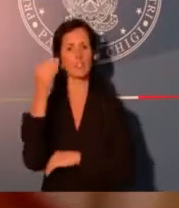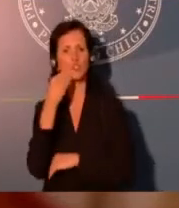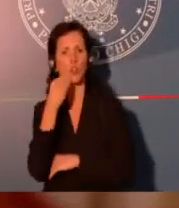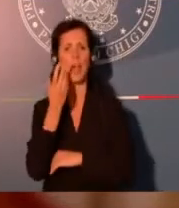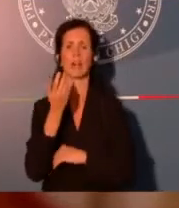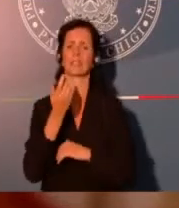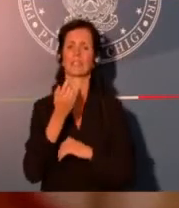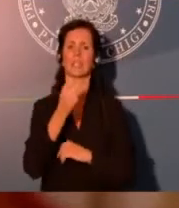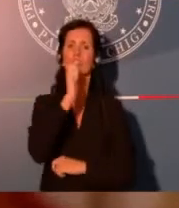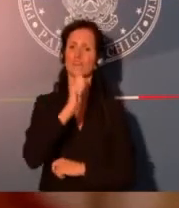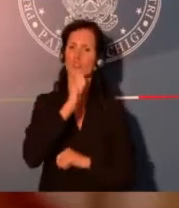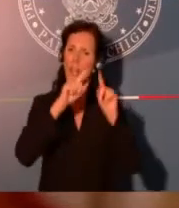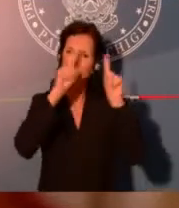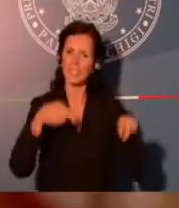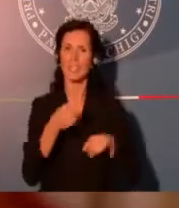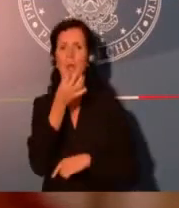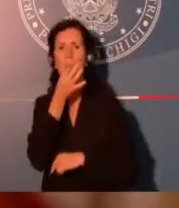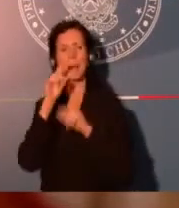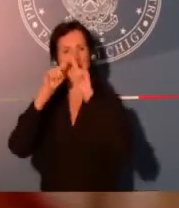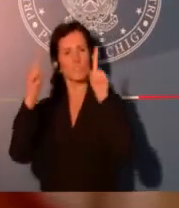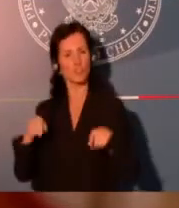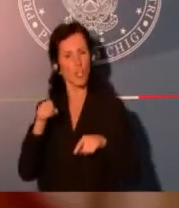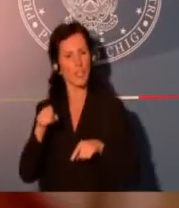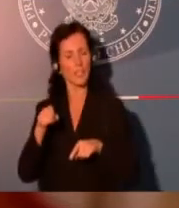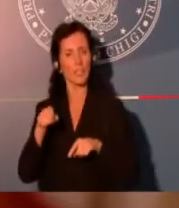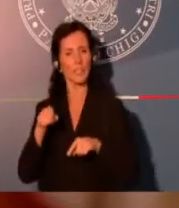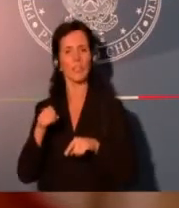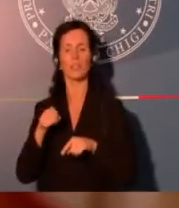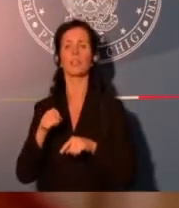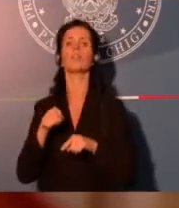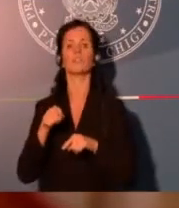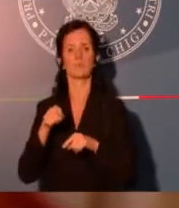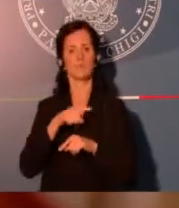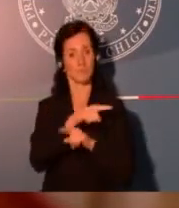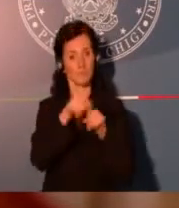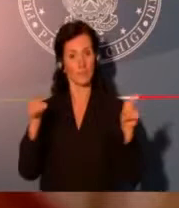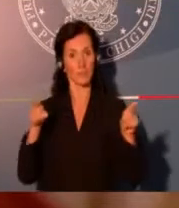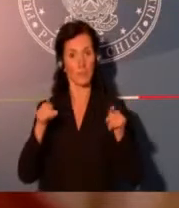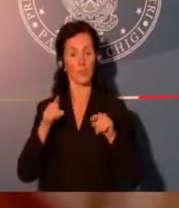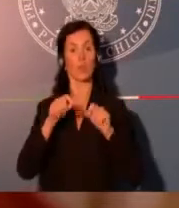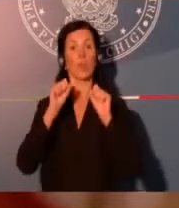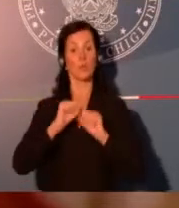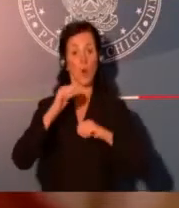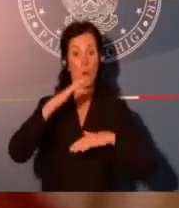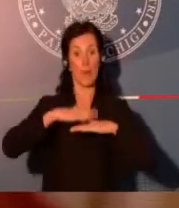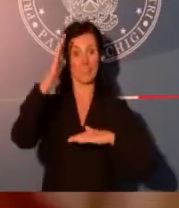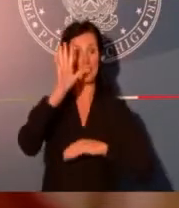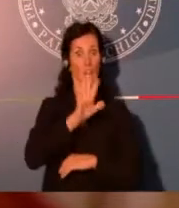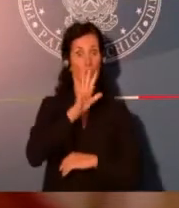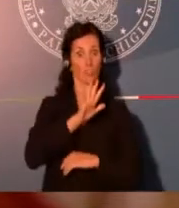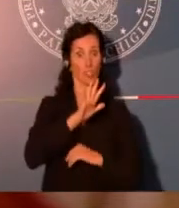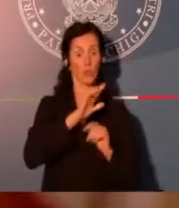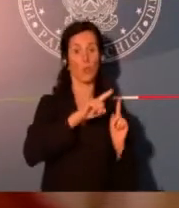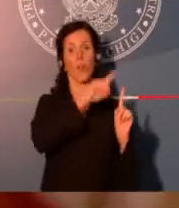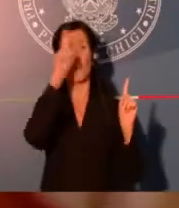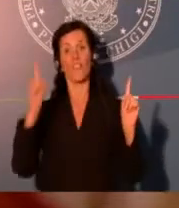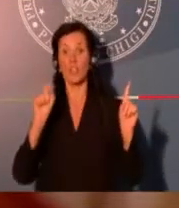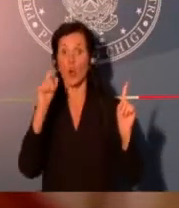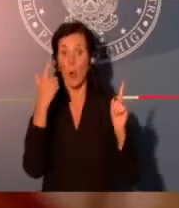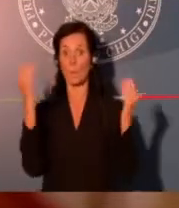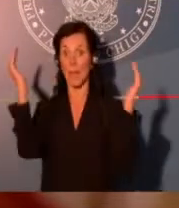bar, gelaterie e pasticcerie, sono consentite dalle ore 5 del mattino a